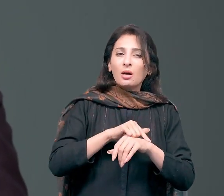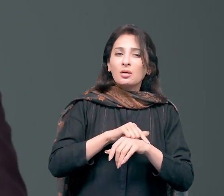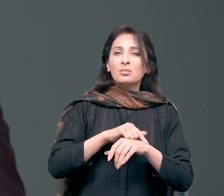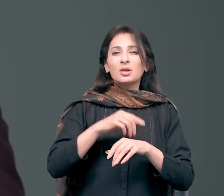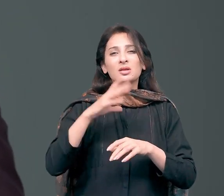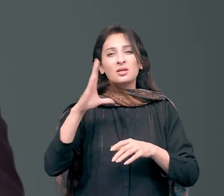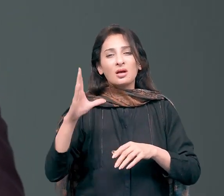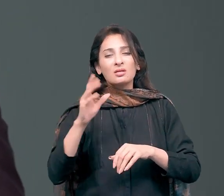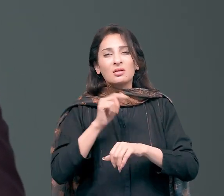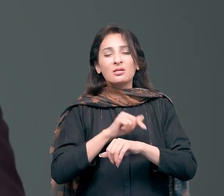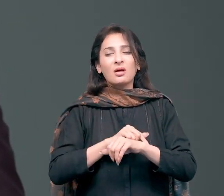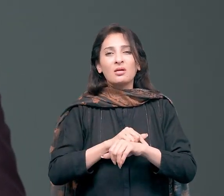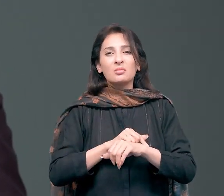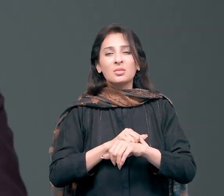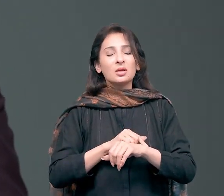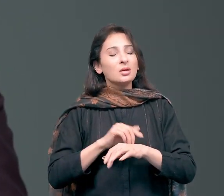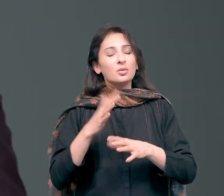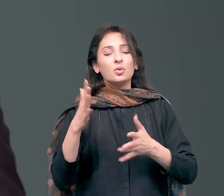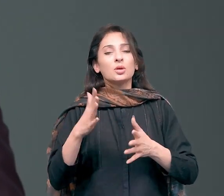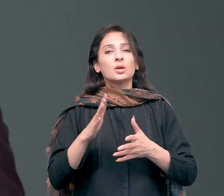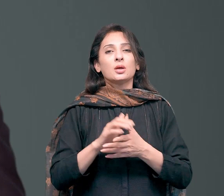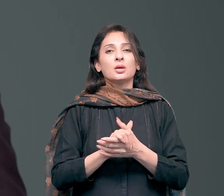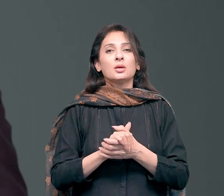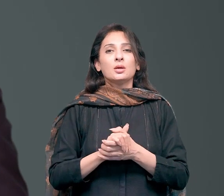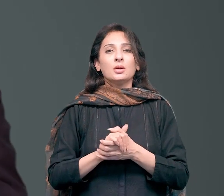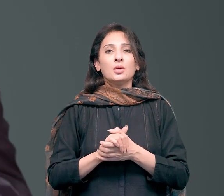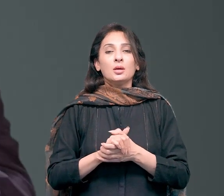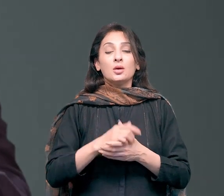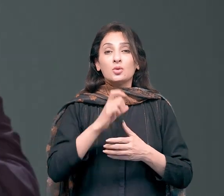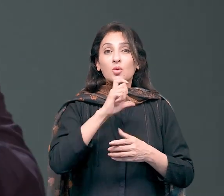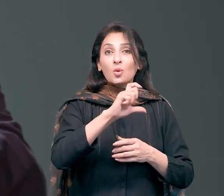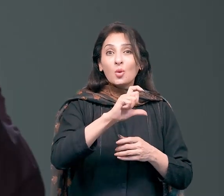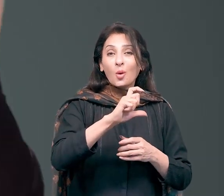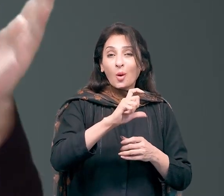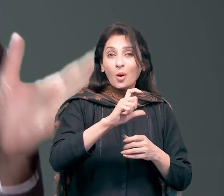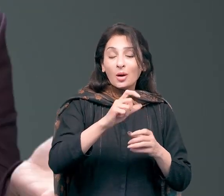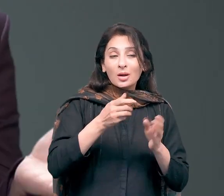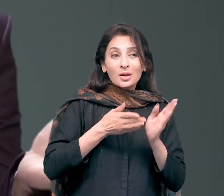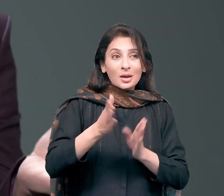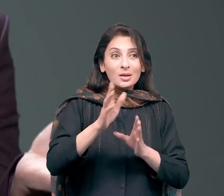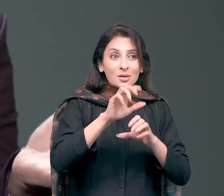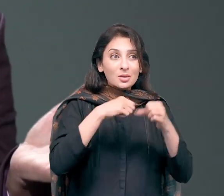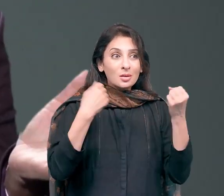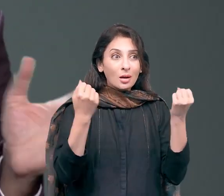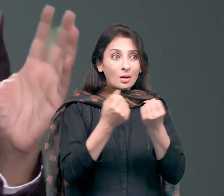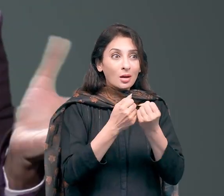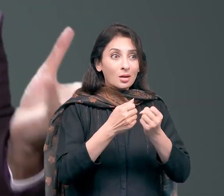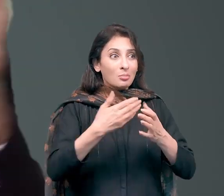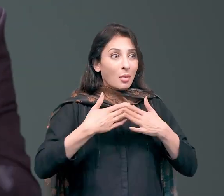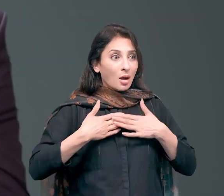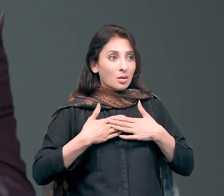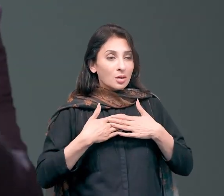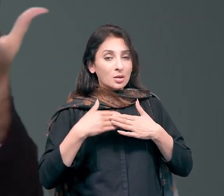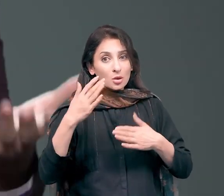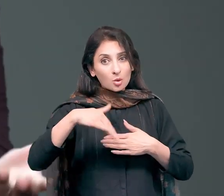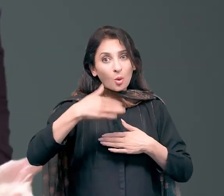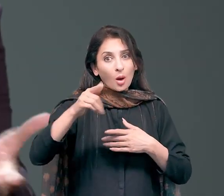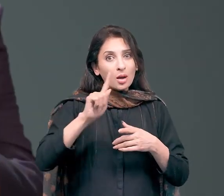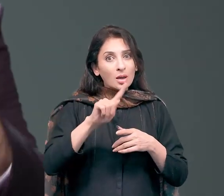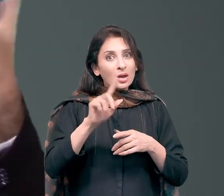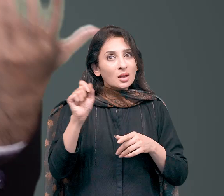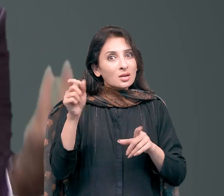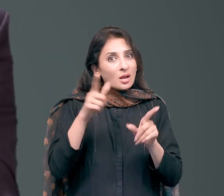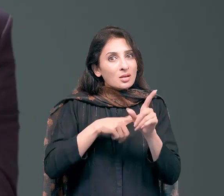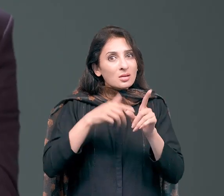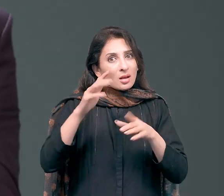کو، لانگ ٹرم پلان کو اور شارٹ ٹرم پلان کو مانوں، مگر کانگریس کو اس سے بھی زیادہ تکلیف تھی کہ اگر وہ مان جاتی تو 10 سال